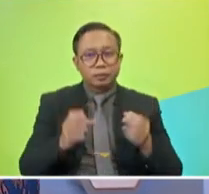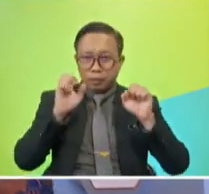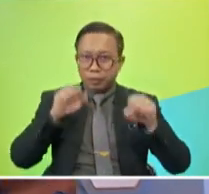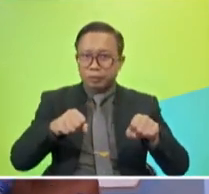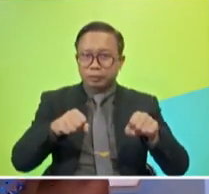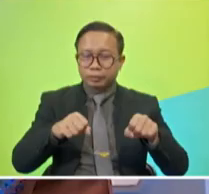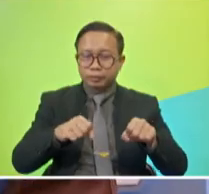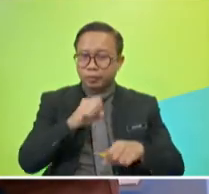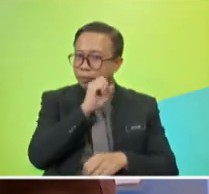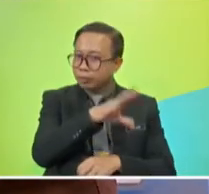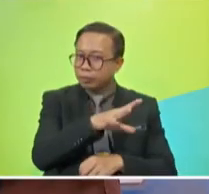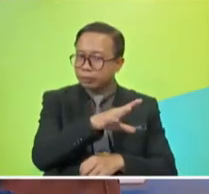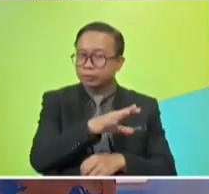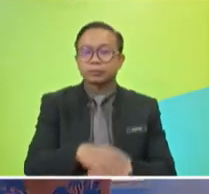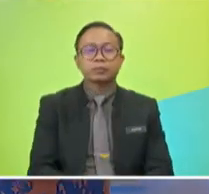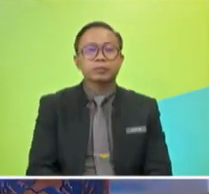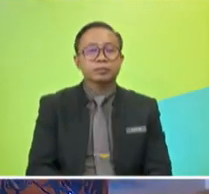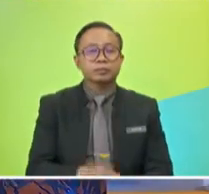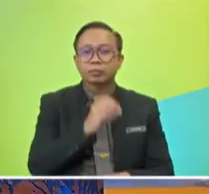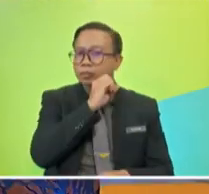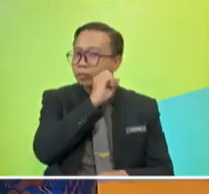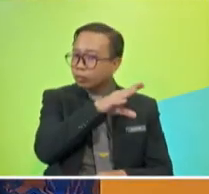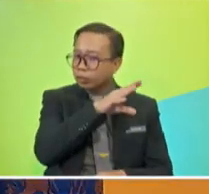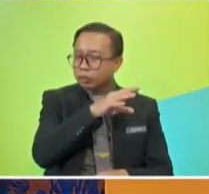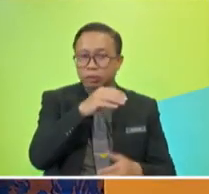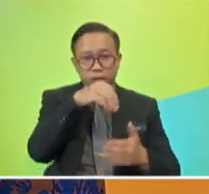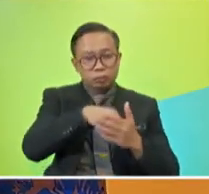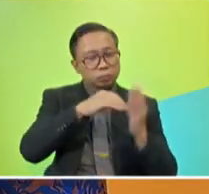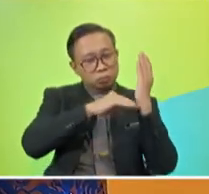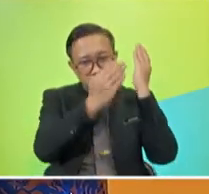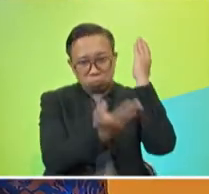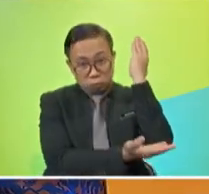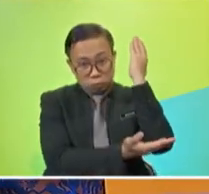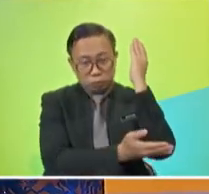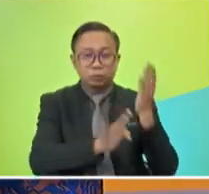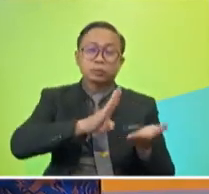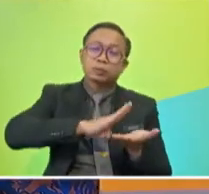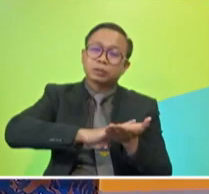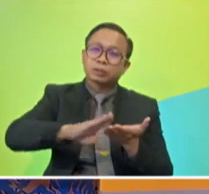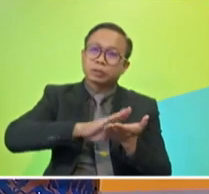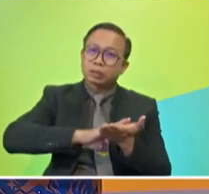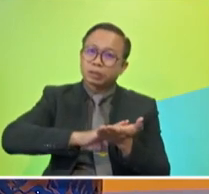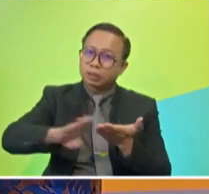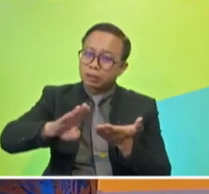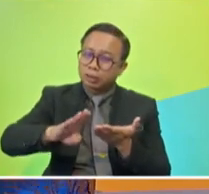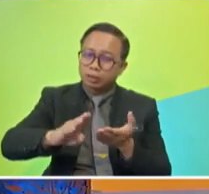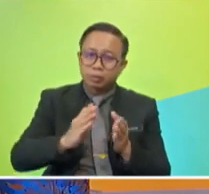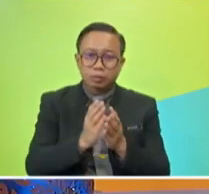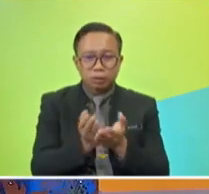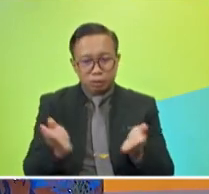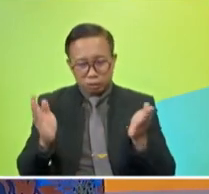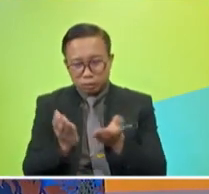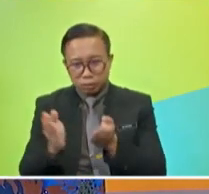membuang sampah ke dalam sampah membersihkan bekas-bekas tersebut